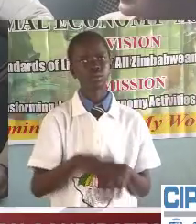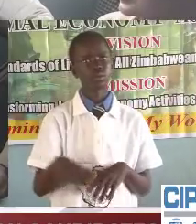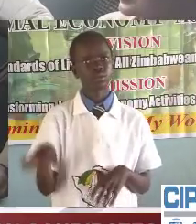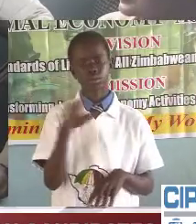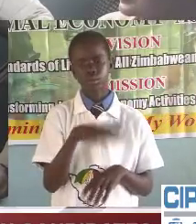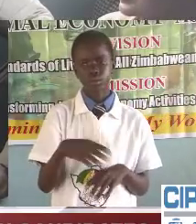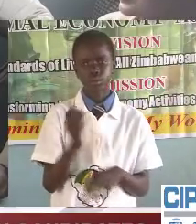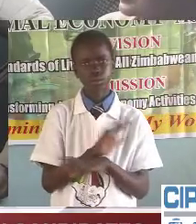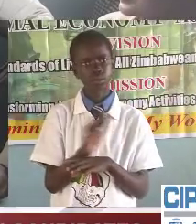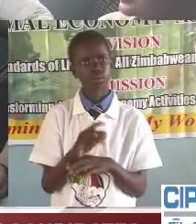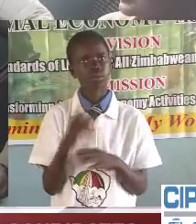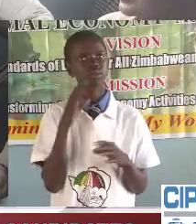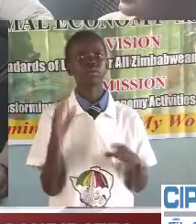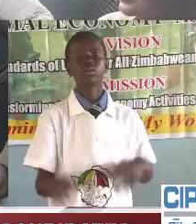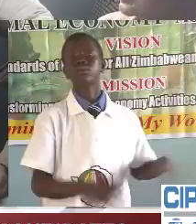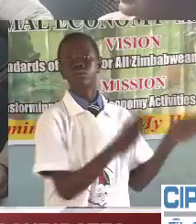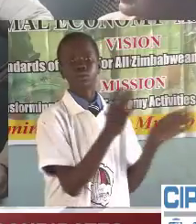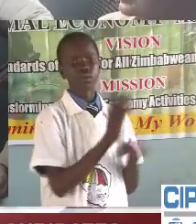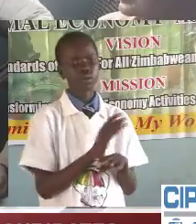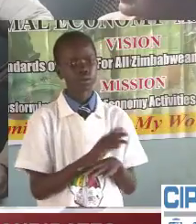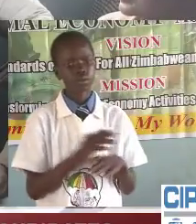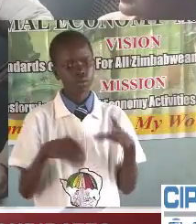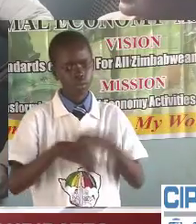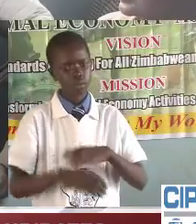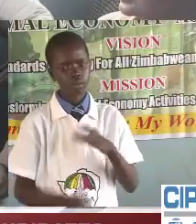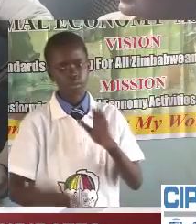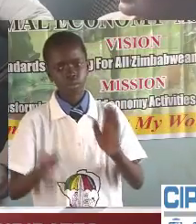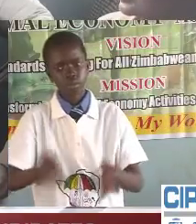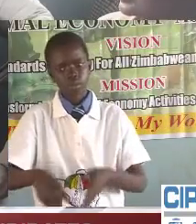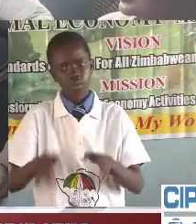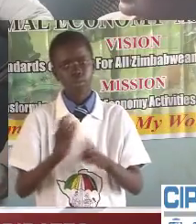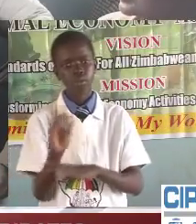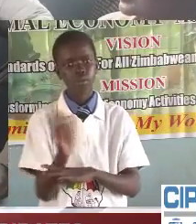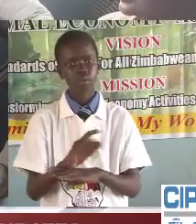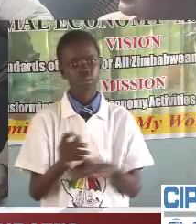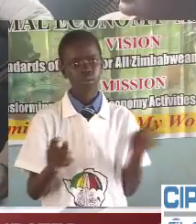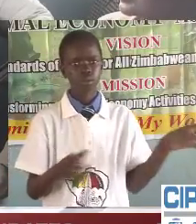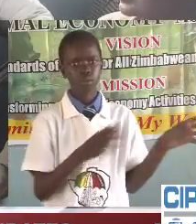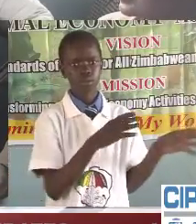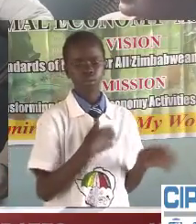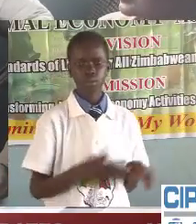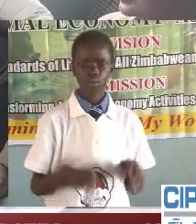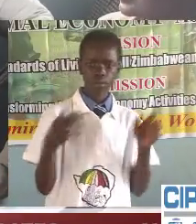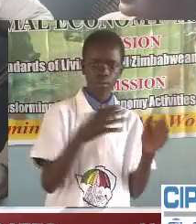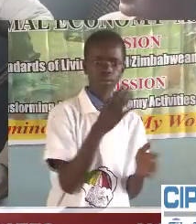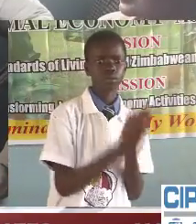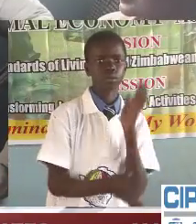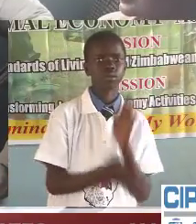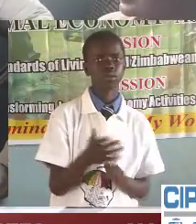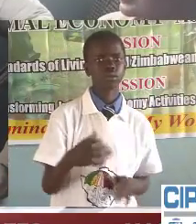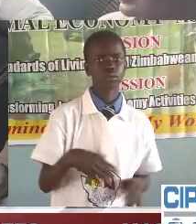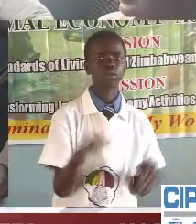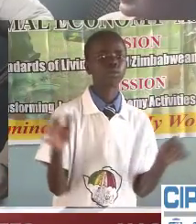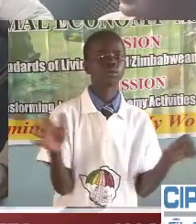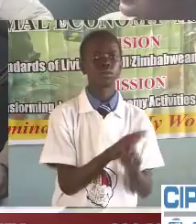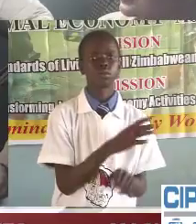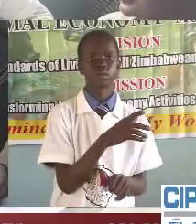vanhu vanotengesa vatotengesera mumastreet because mimisika yakavakwa hatitokwani. Matoilets avo